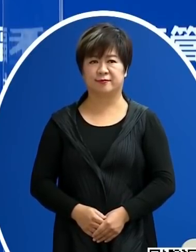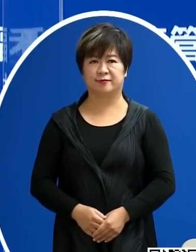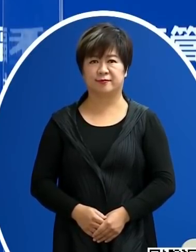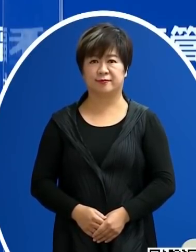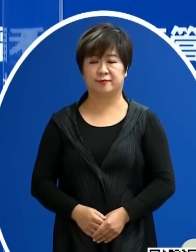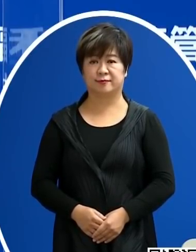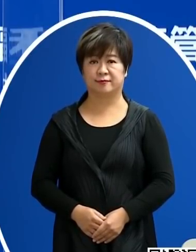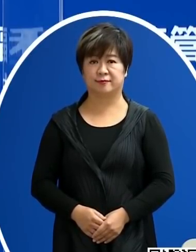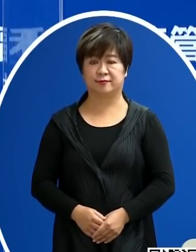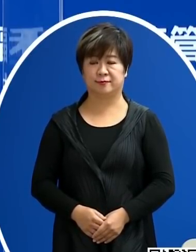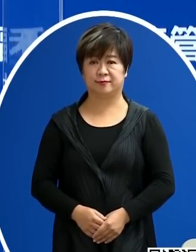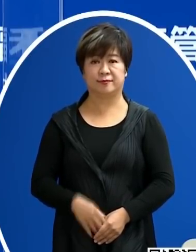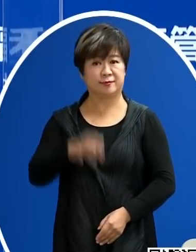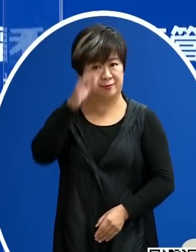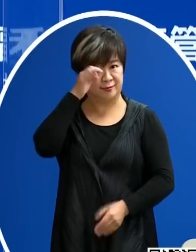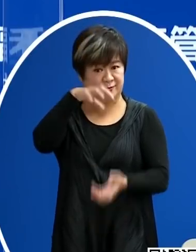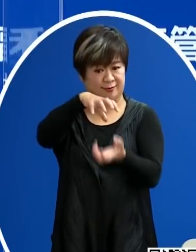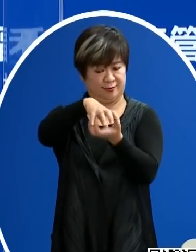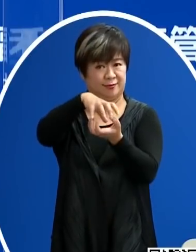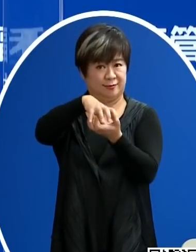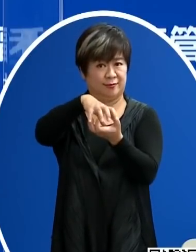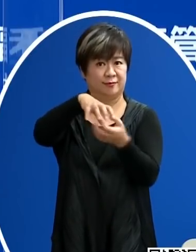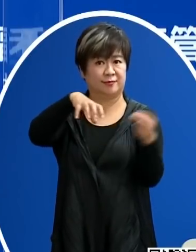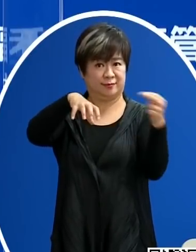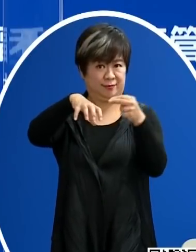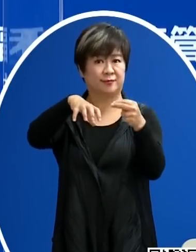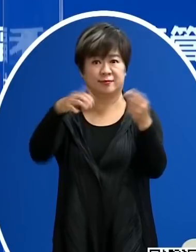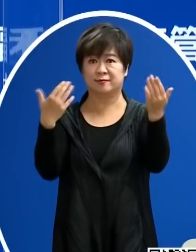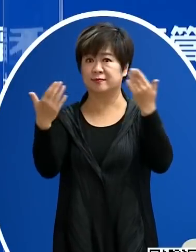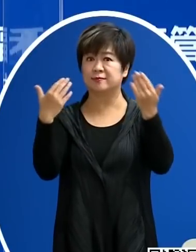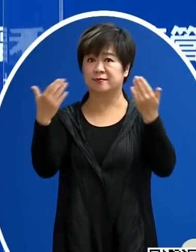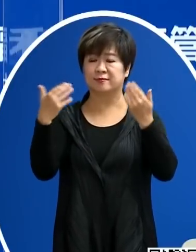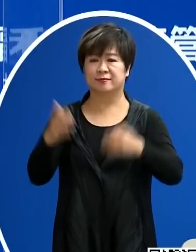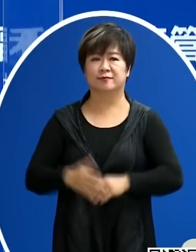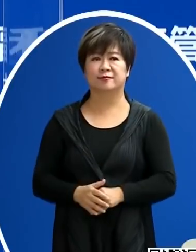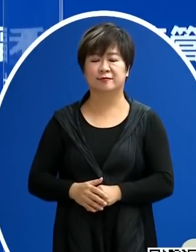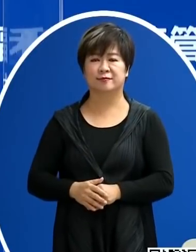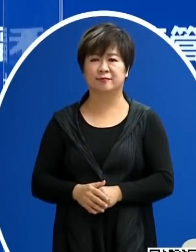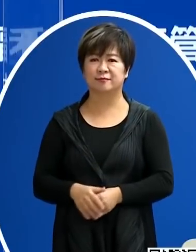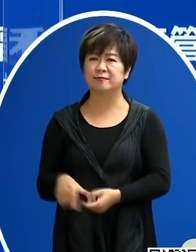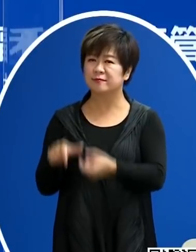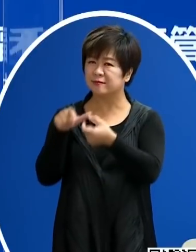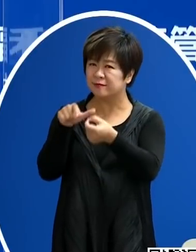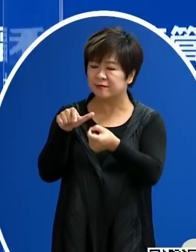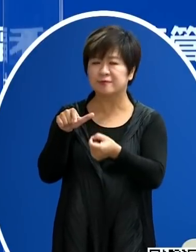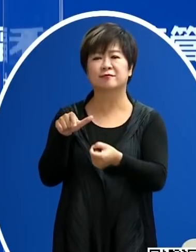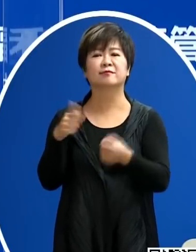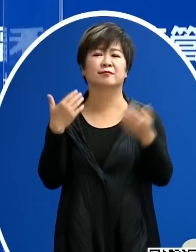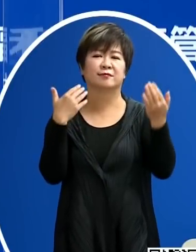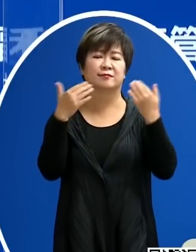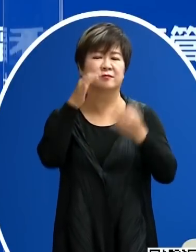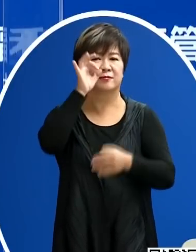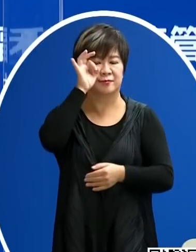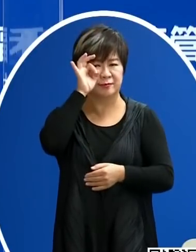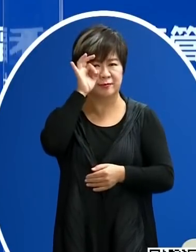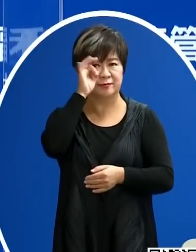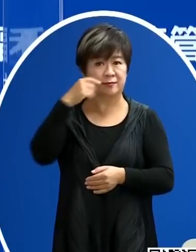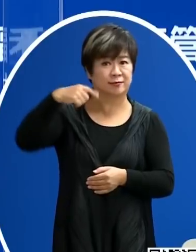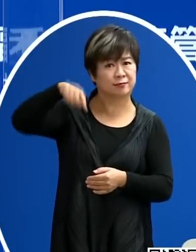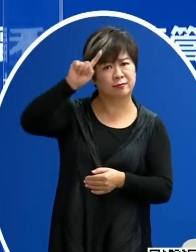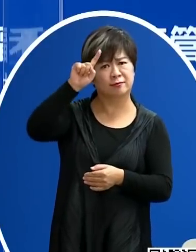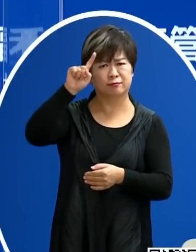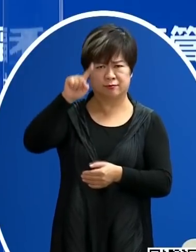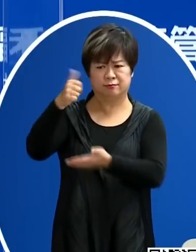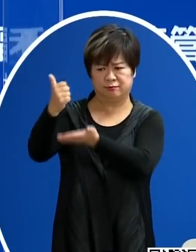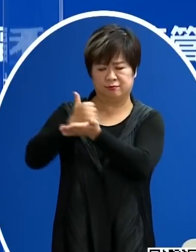这是他那个里面的盒子的，那因为也让大家看看，就是这是我们就是跟上一批